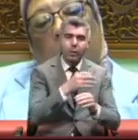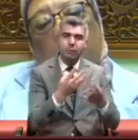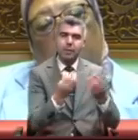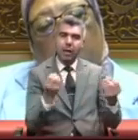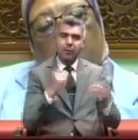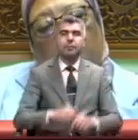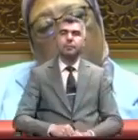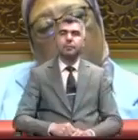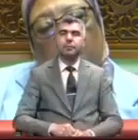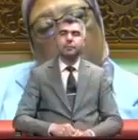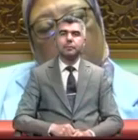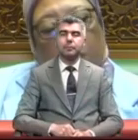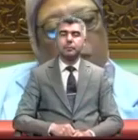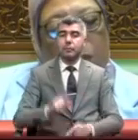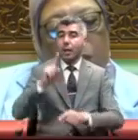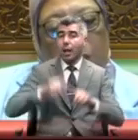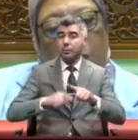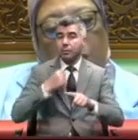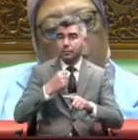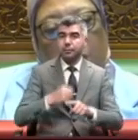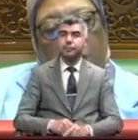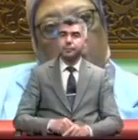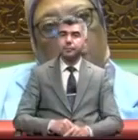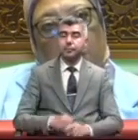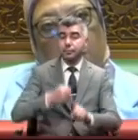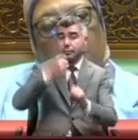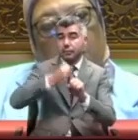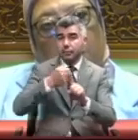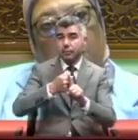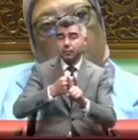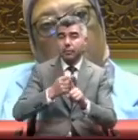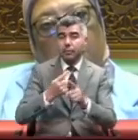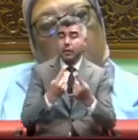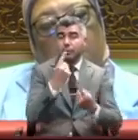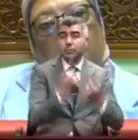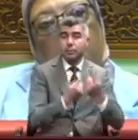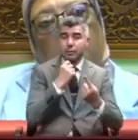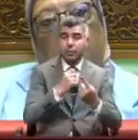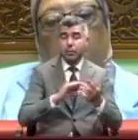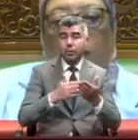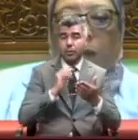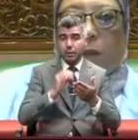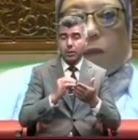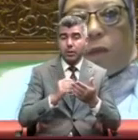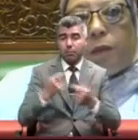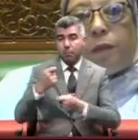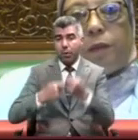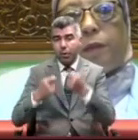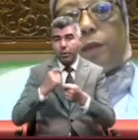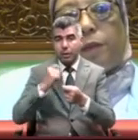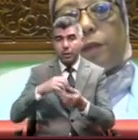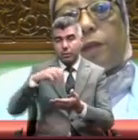ثالثا لا يمكن انكار ان مجهودات تبدى هنا وهناك لادماج الباع المتجولين